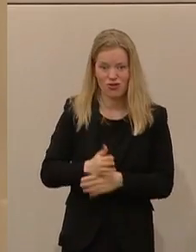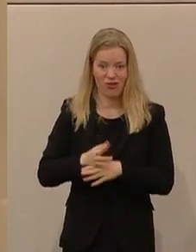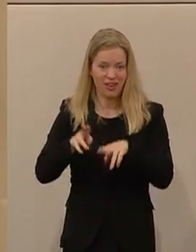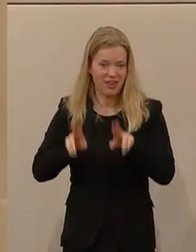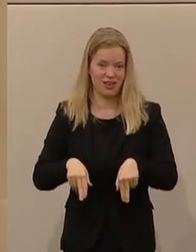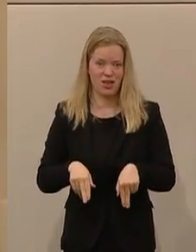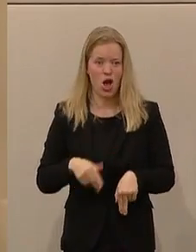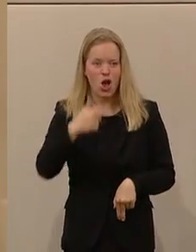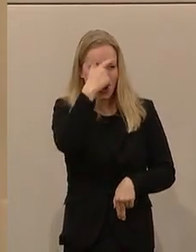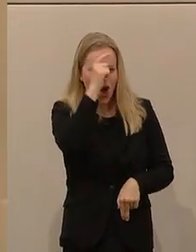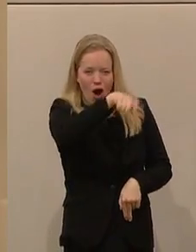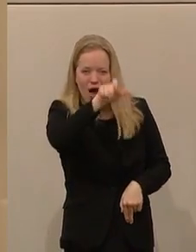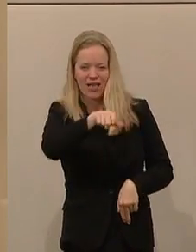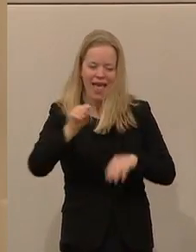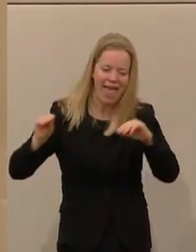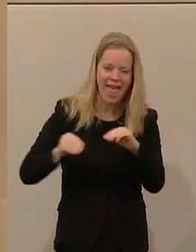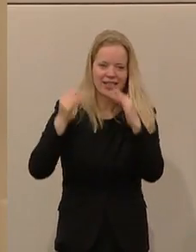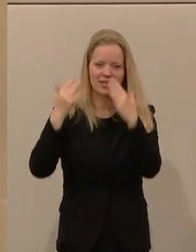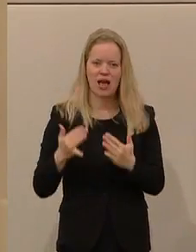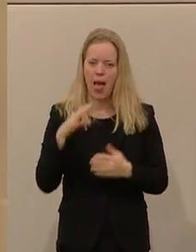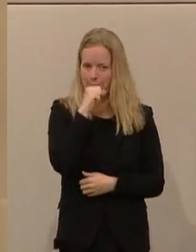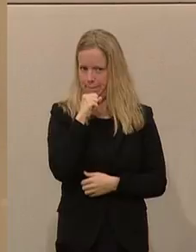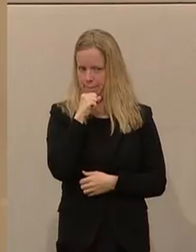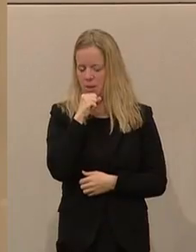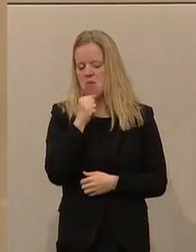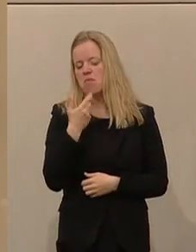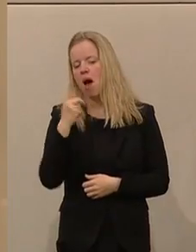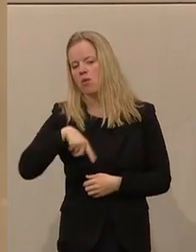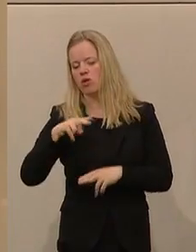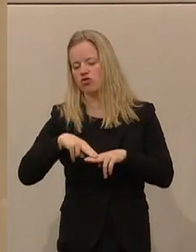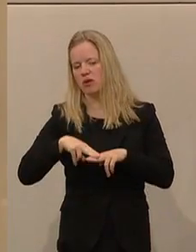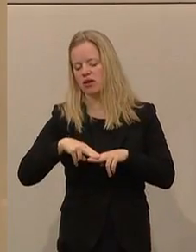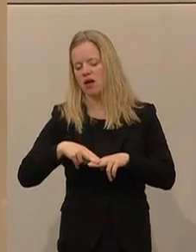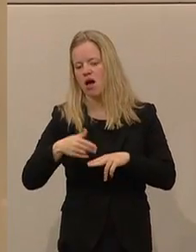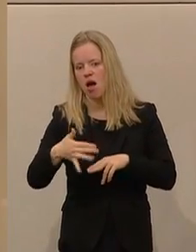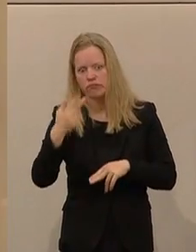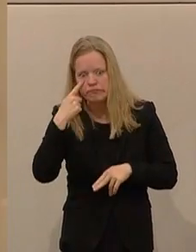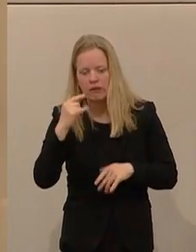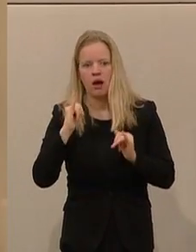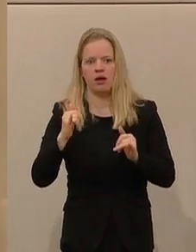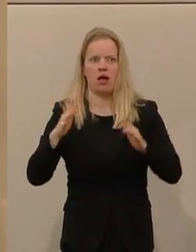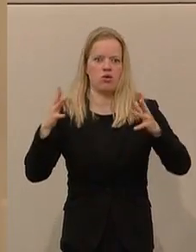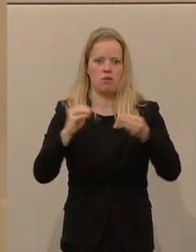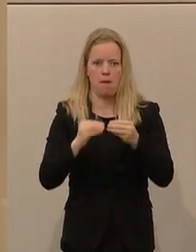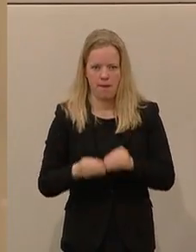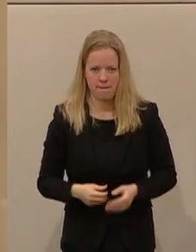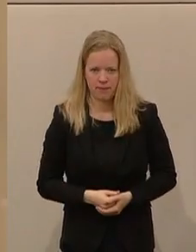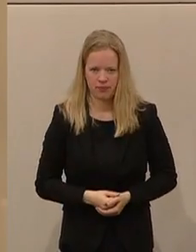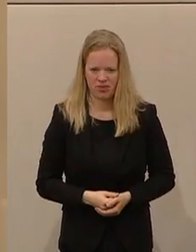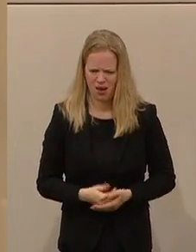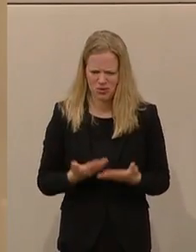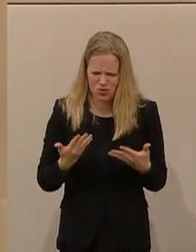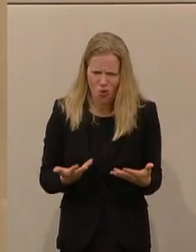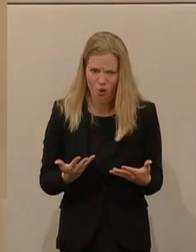Zahlen verheimlicht und ein paar Monate später erkennt, ja, irgendwie haben wir hier ein großes Problem. Aber man kann so nicht